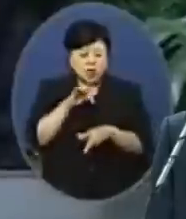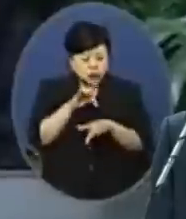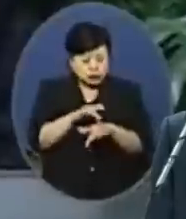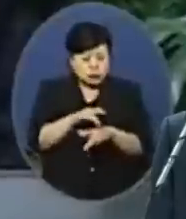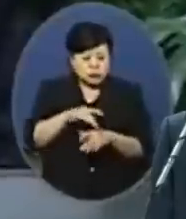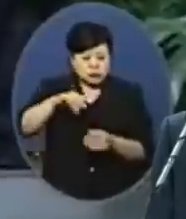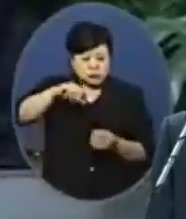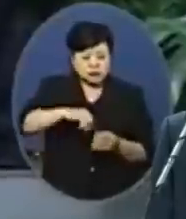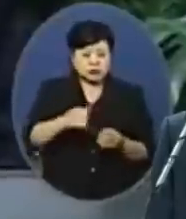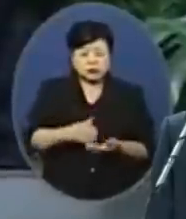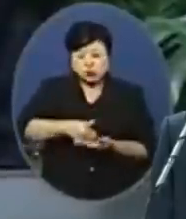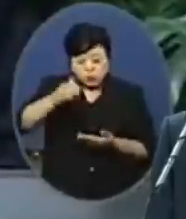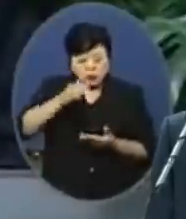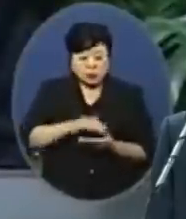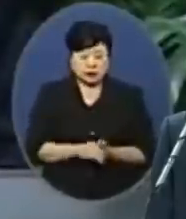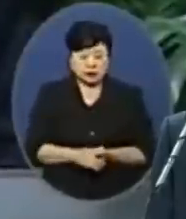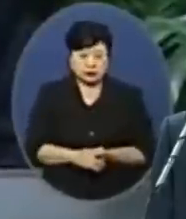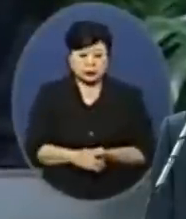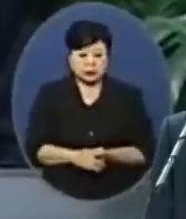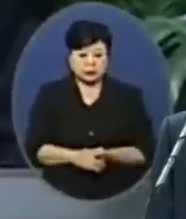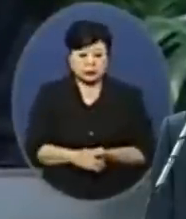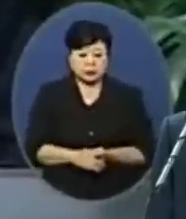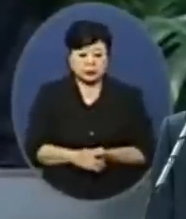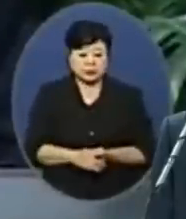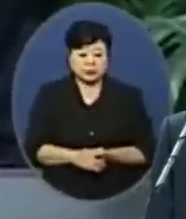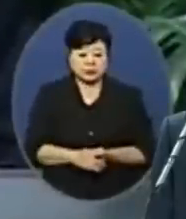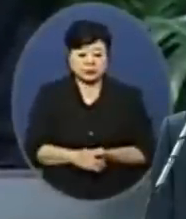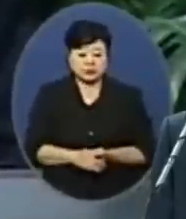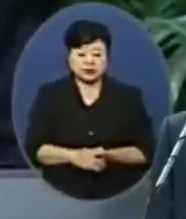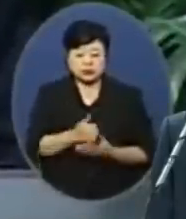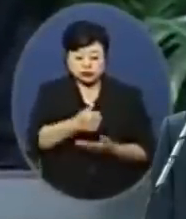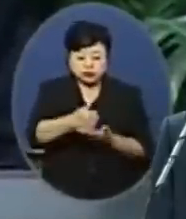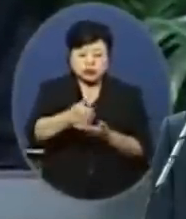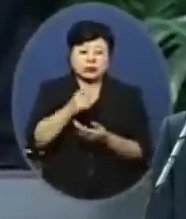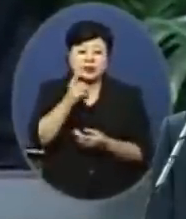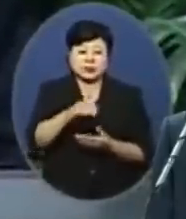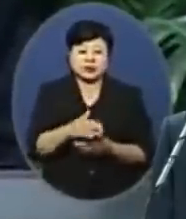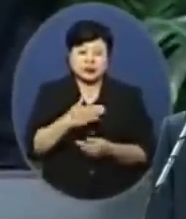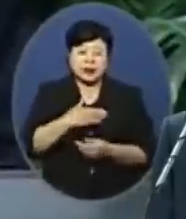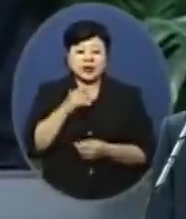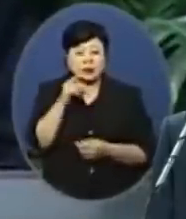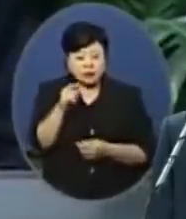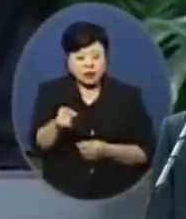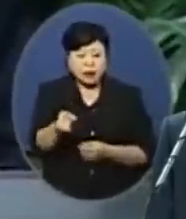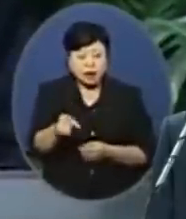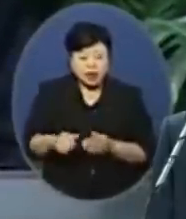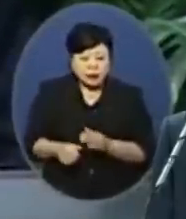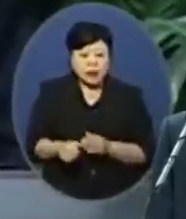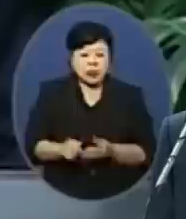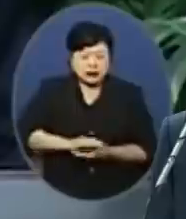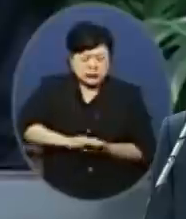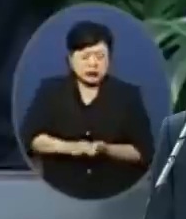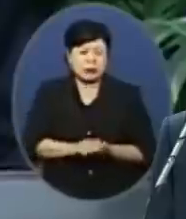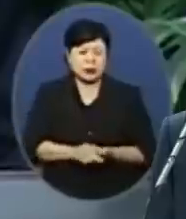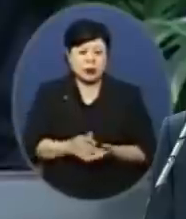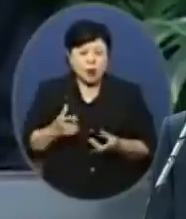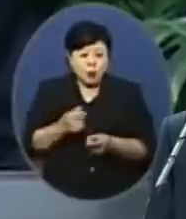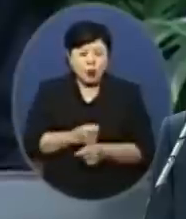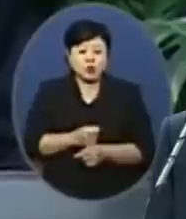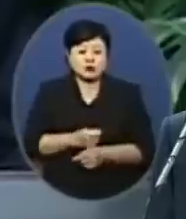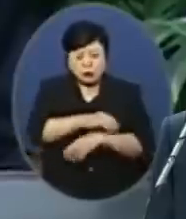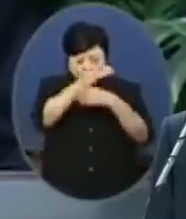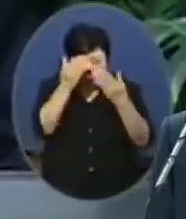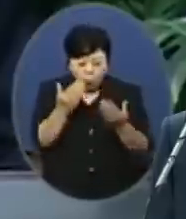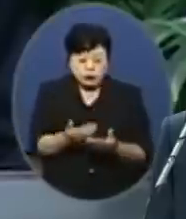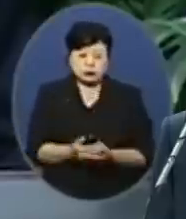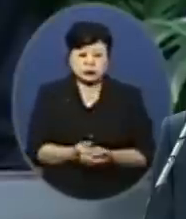자도 쫓겨납니다. 그러니까 주님이 뭐라고 말했습니까? 내가 내게 뱀과 전갈을 밟으며 원수의 모든